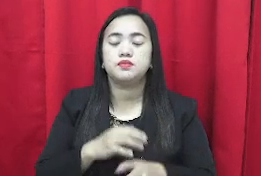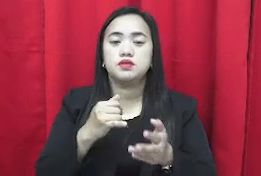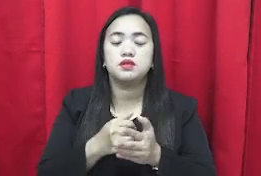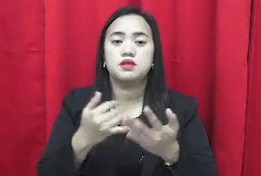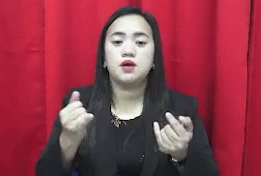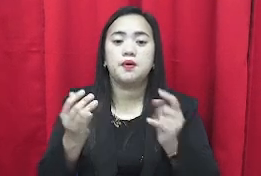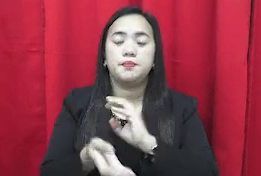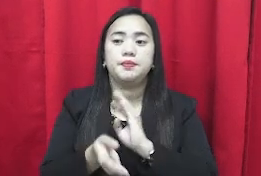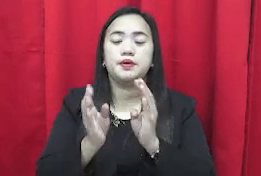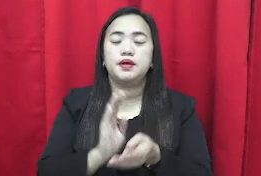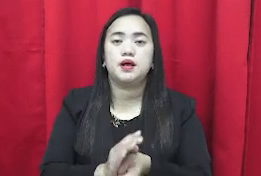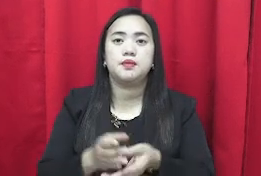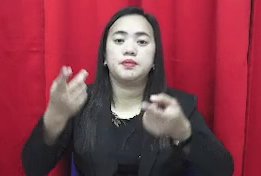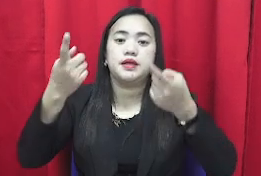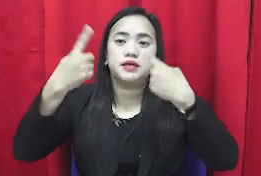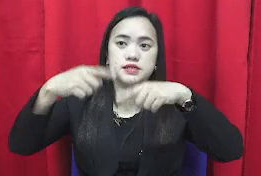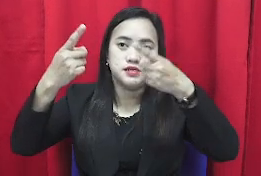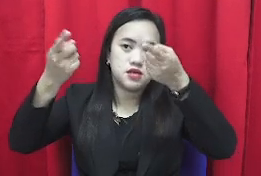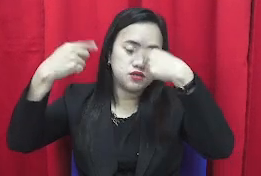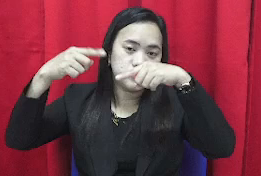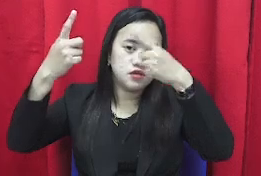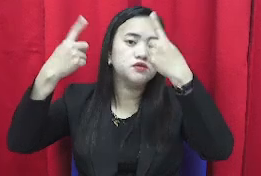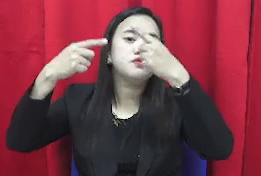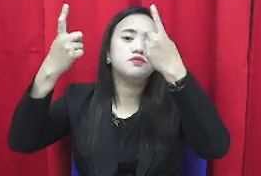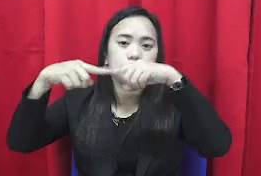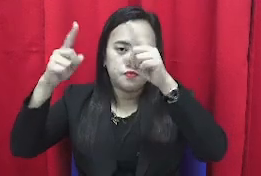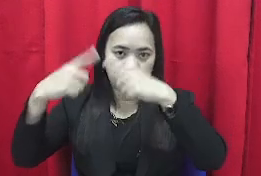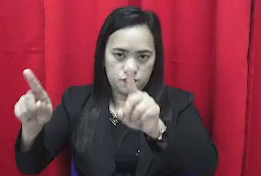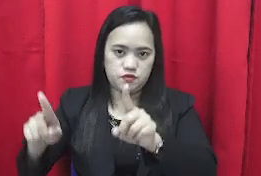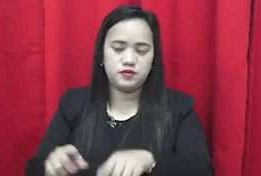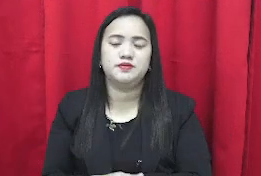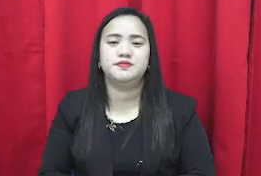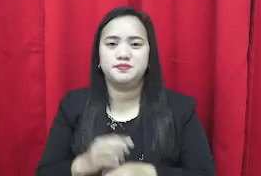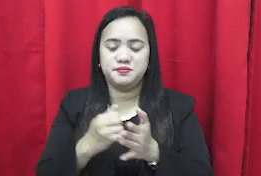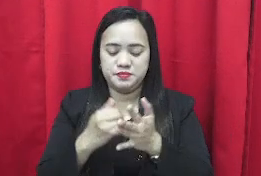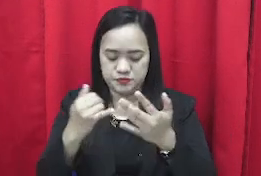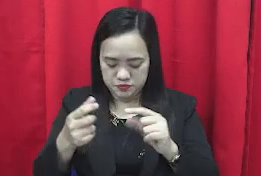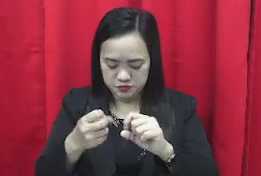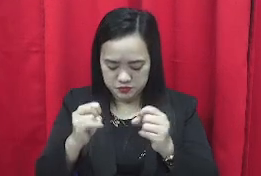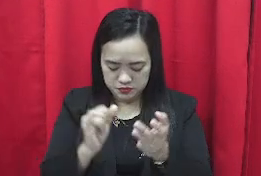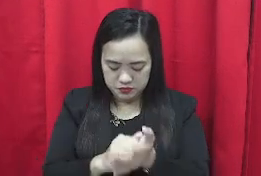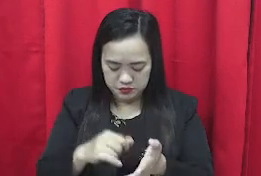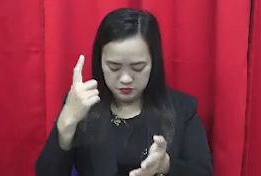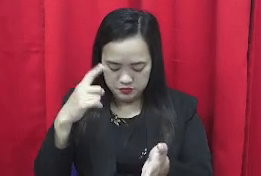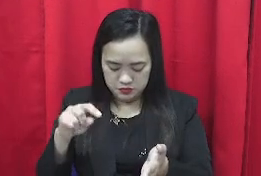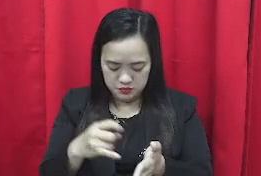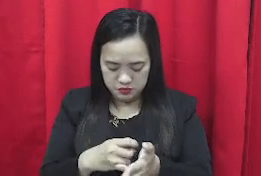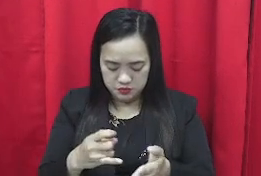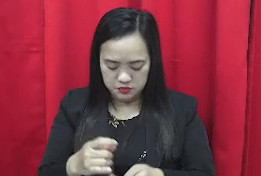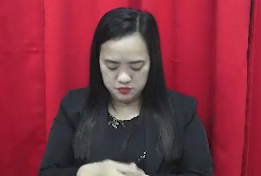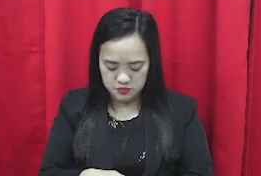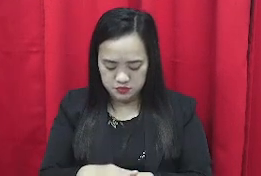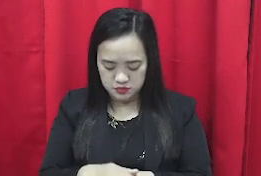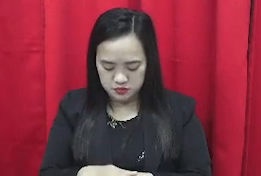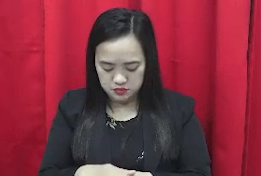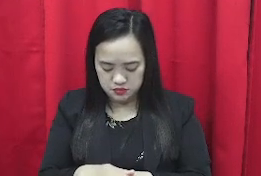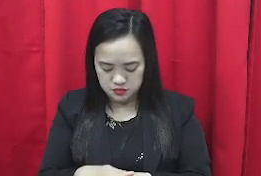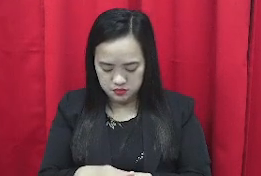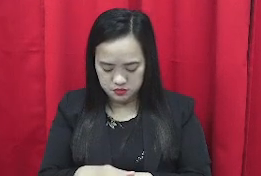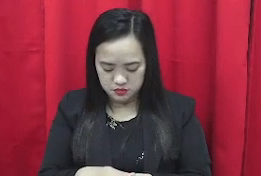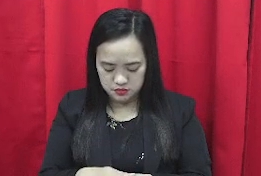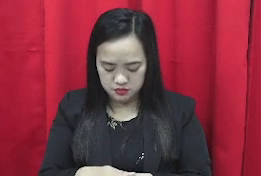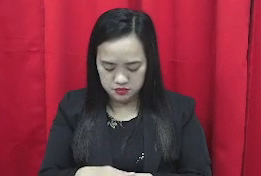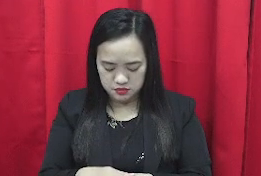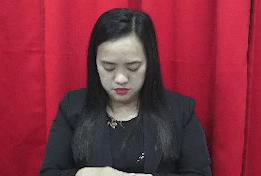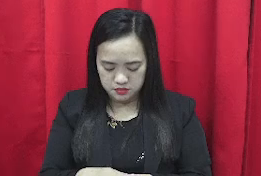lamang kapag na na napasa mo na nalampasan mo yung training ng